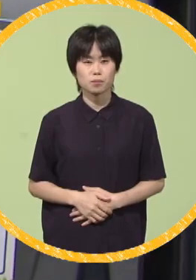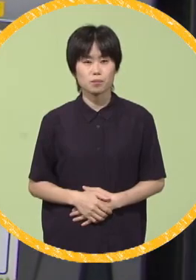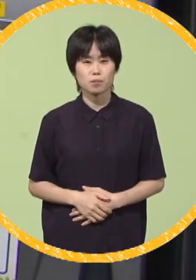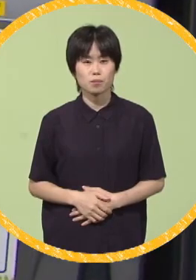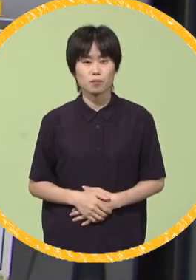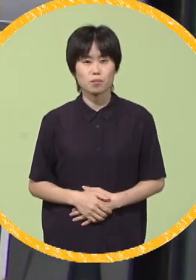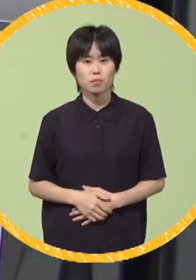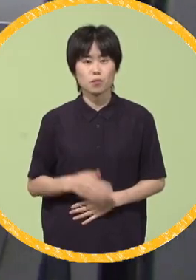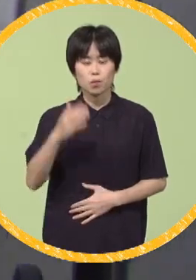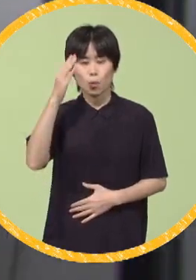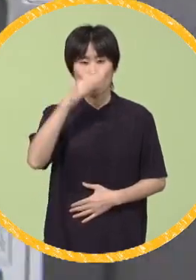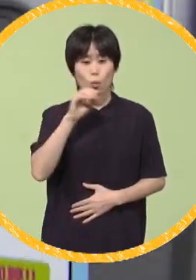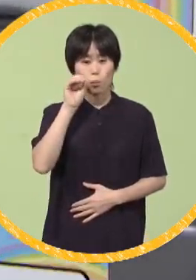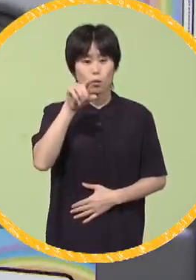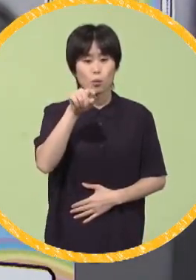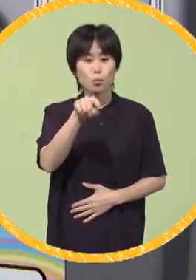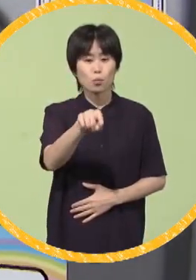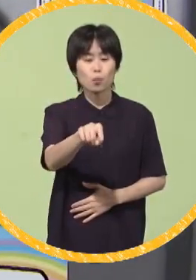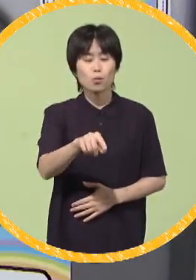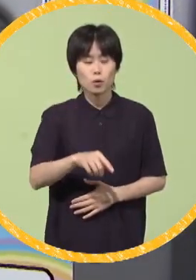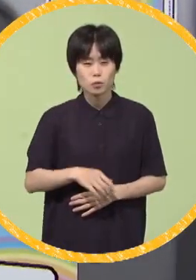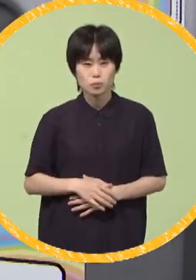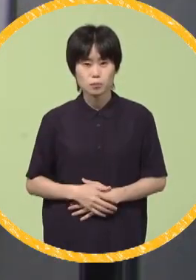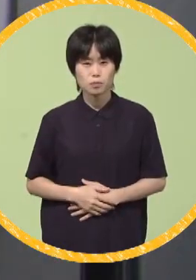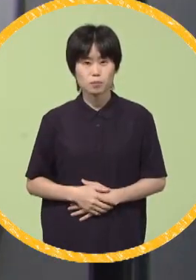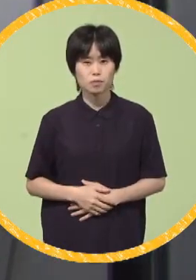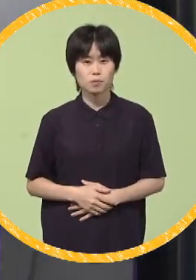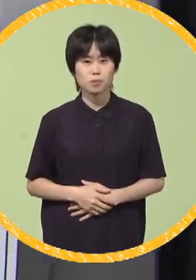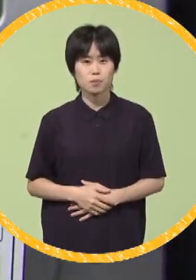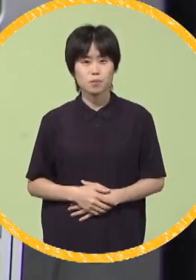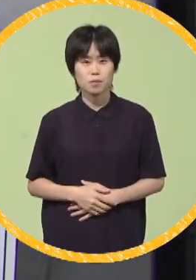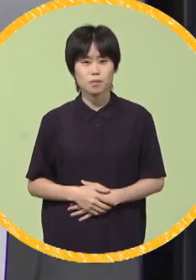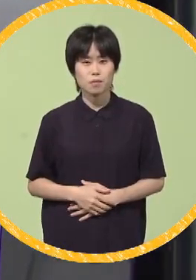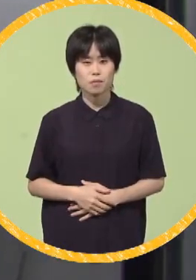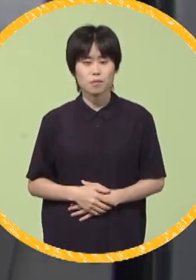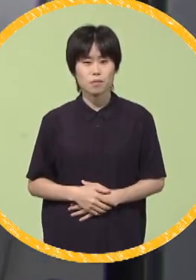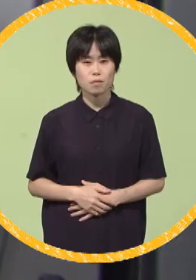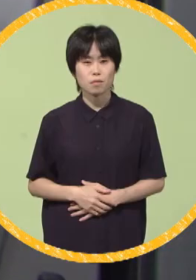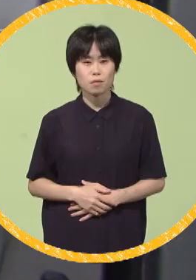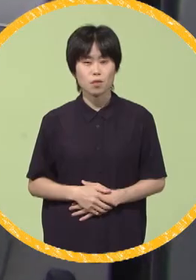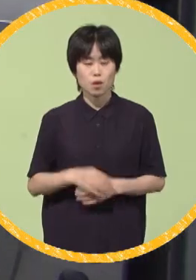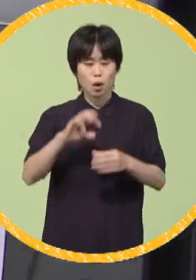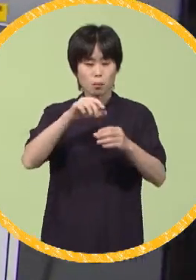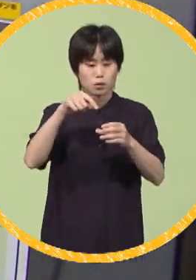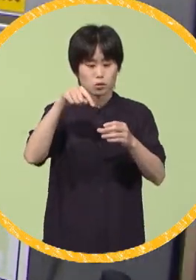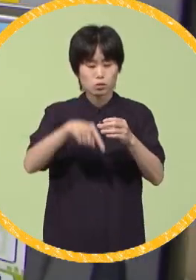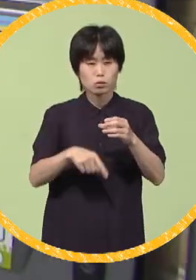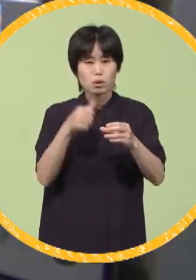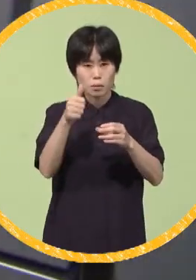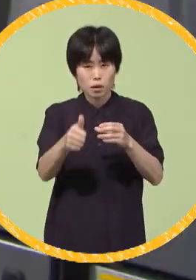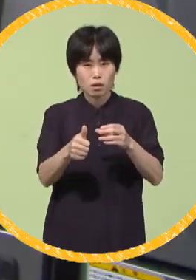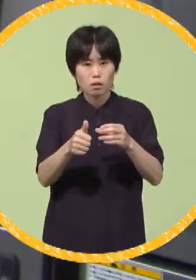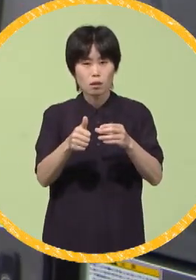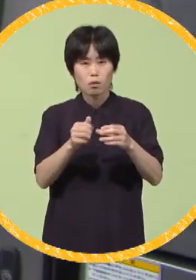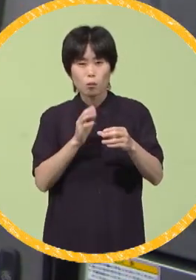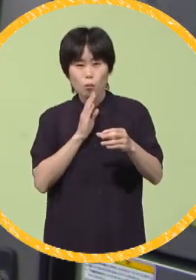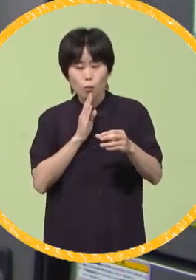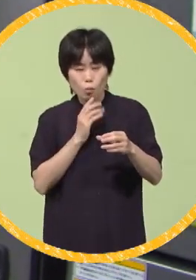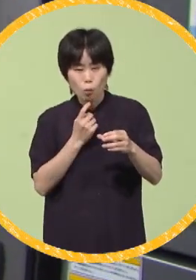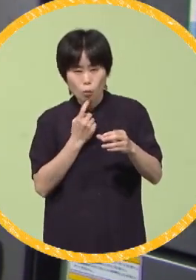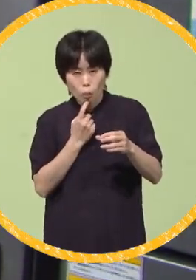おー、いった、すごい。あ、いったいったいったいった。これやっぱ水入ってるといかない。 そうですね。 本当ですか。